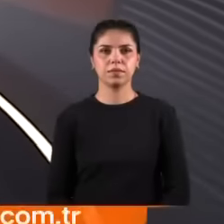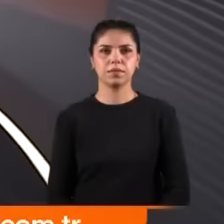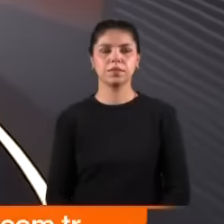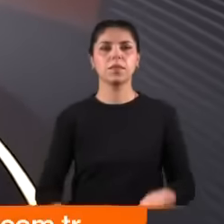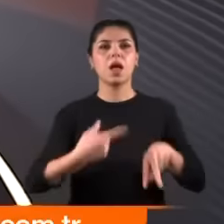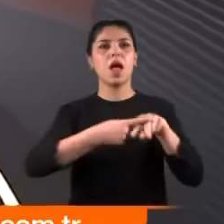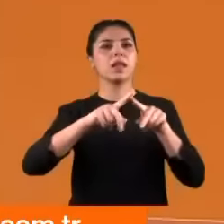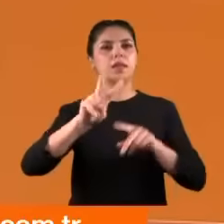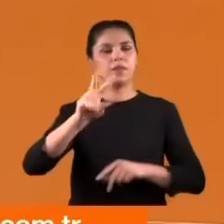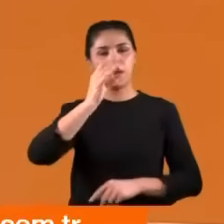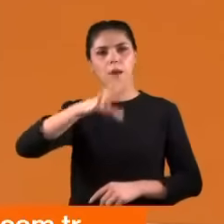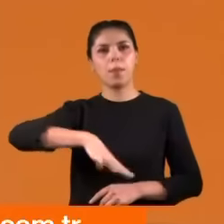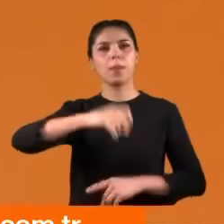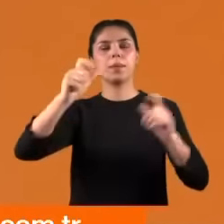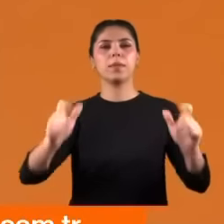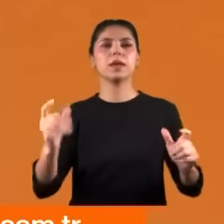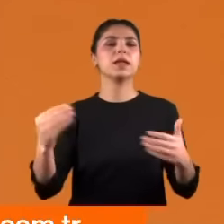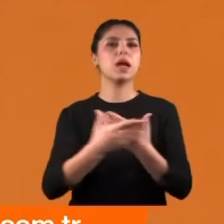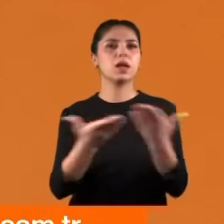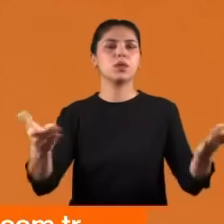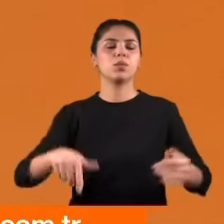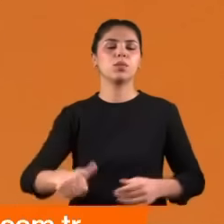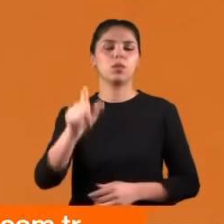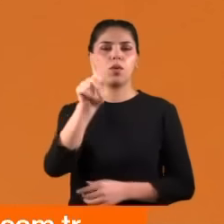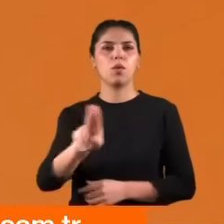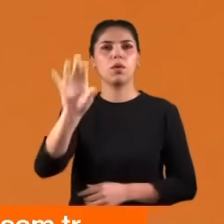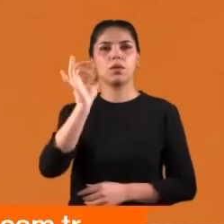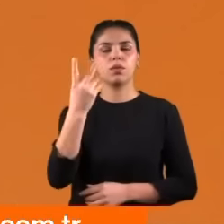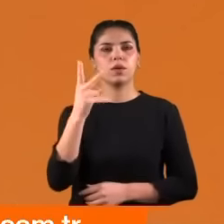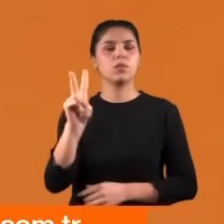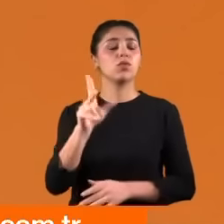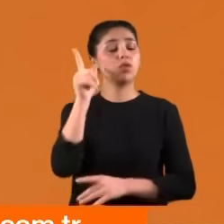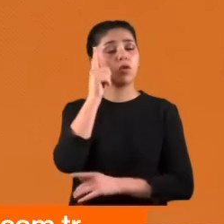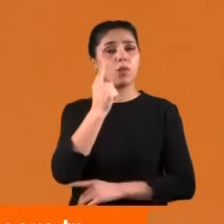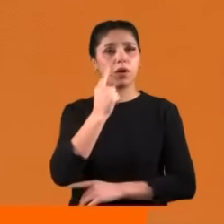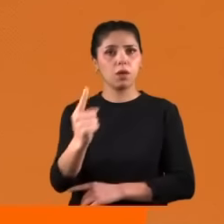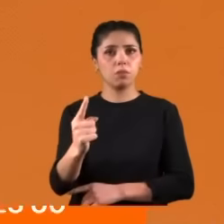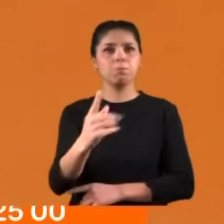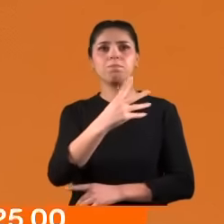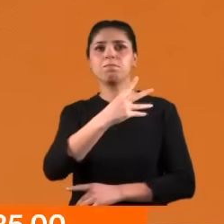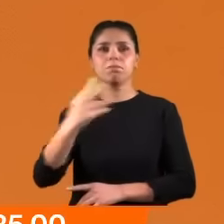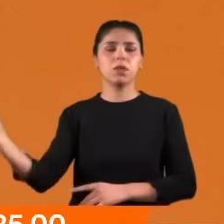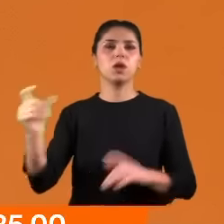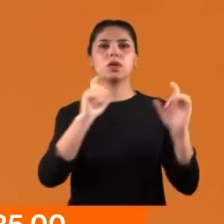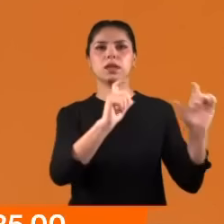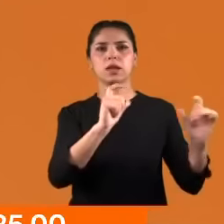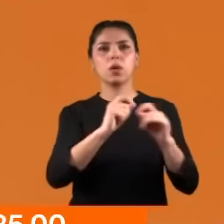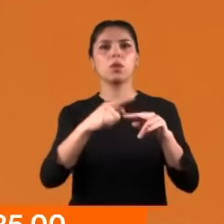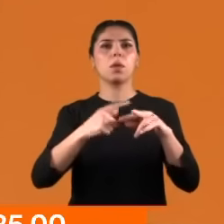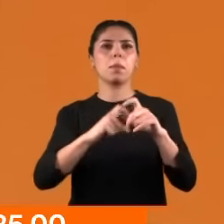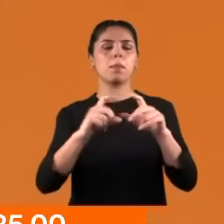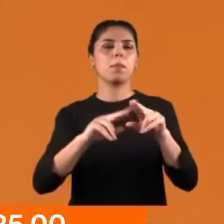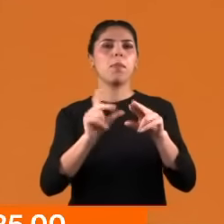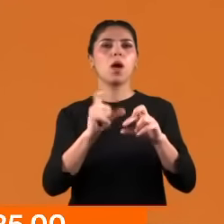Haberi Merkezi'nden, ATV Haber Merkezi'nden iyi akşamlar. Bugün 17 Ocak 2024 Çarşamba. Milyonlarca SGK ve